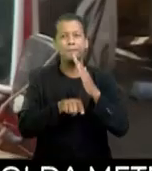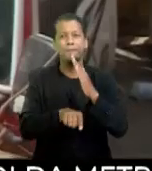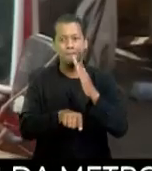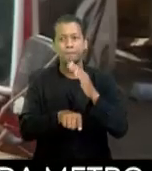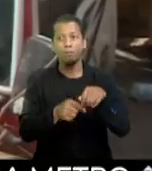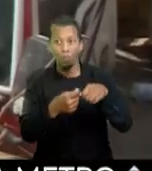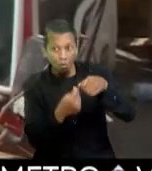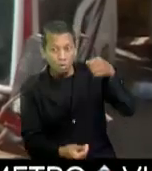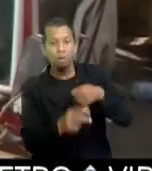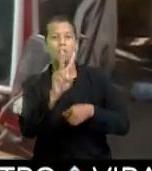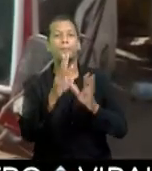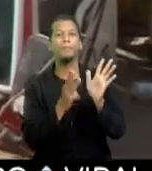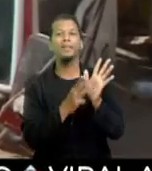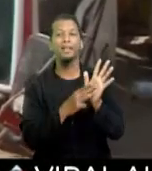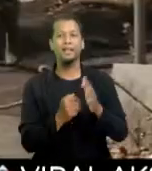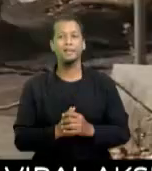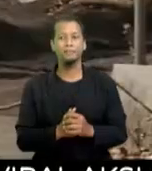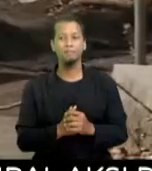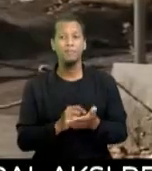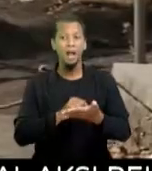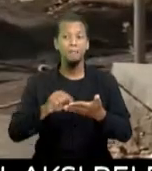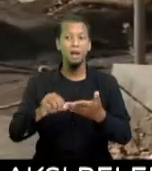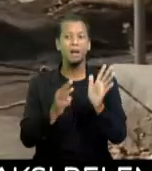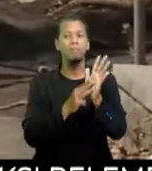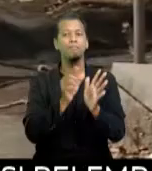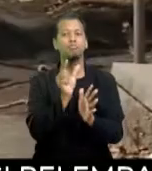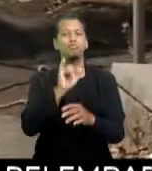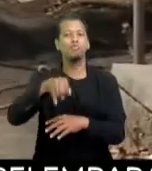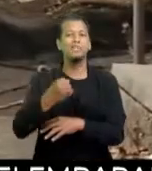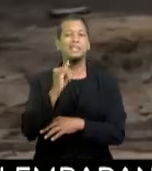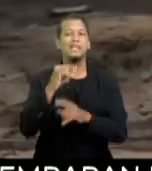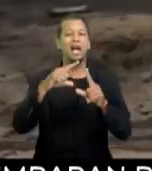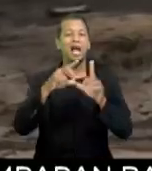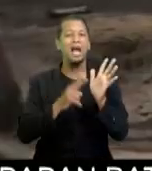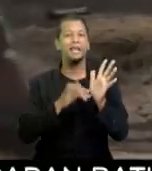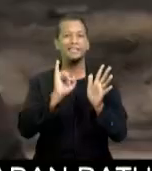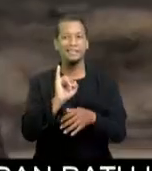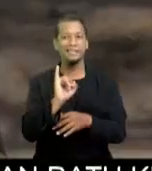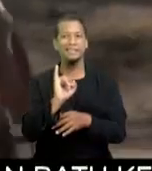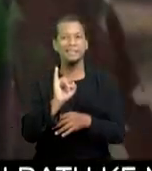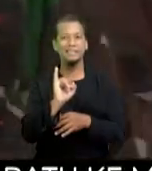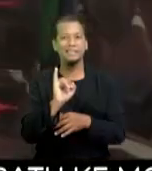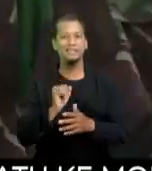Jenazah atas nama Mujiani berusia 55 tahun, warga Dusun Renteng, Desa Sumberwuluh, Candipuro, Lumajang, Jawa Timur.